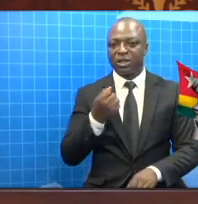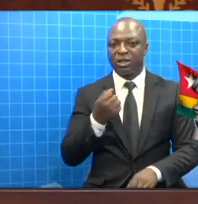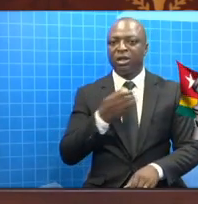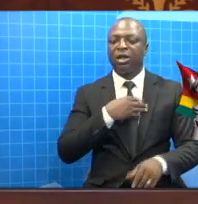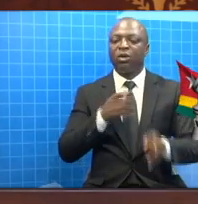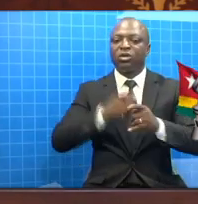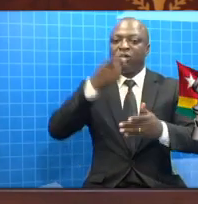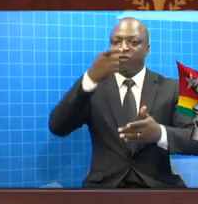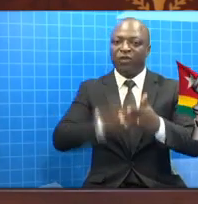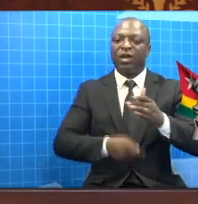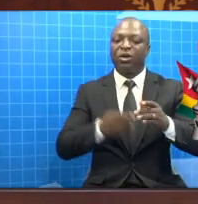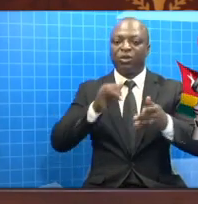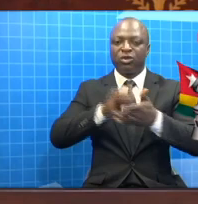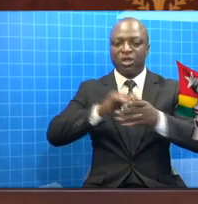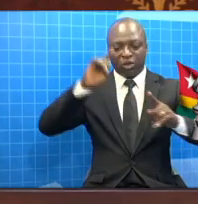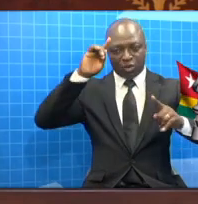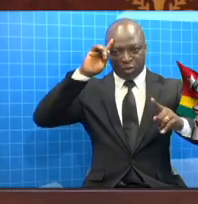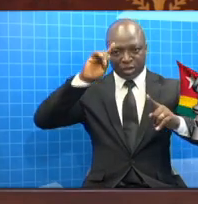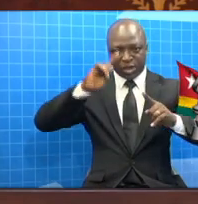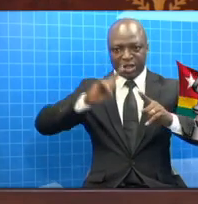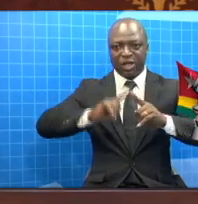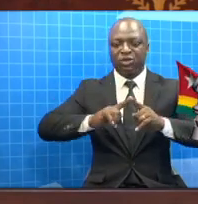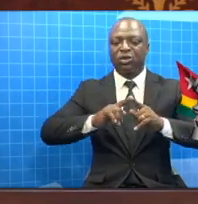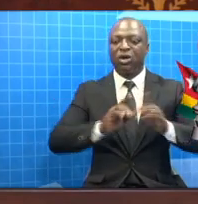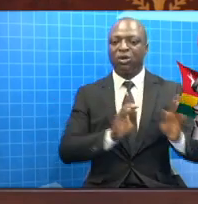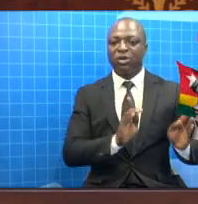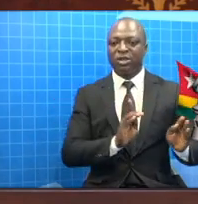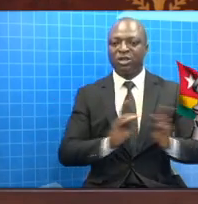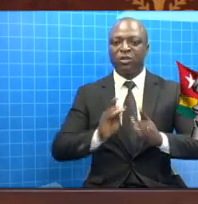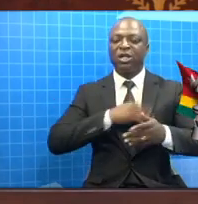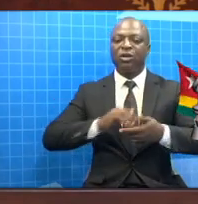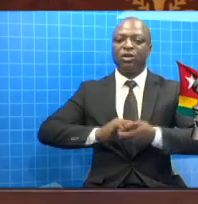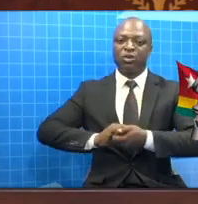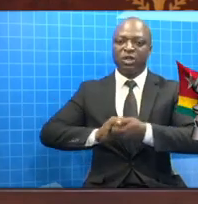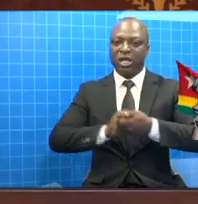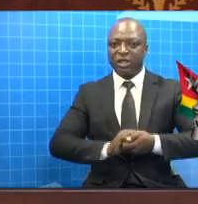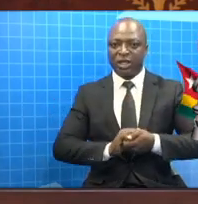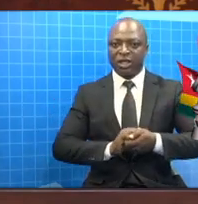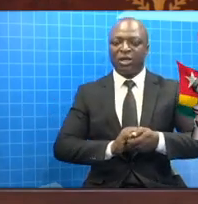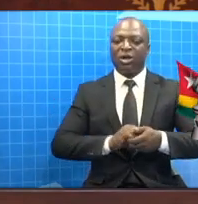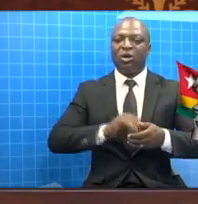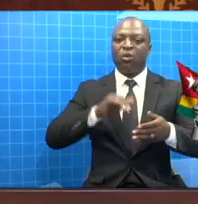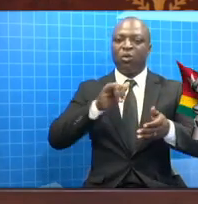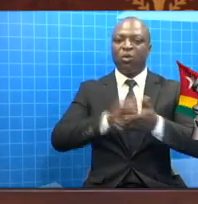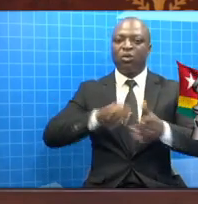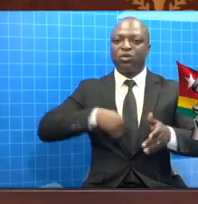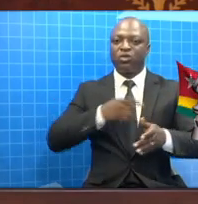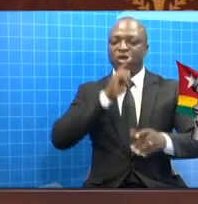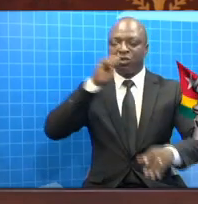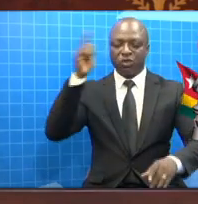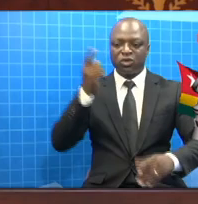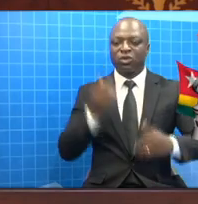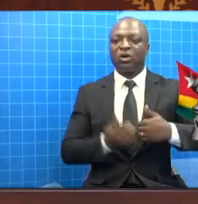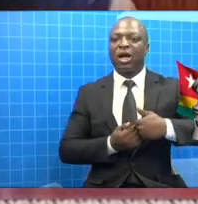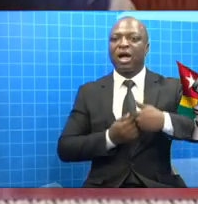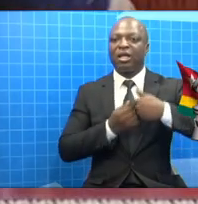aux valeurs de concertation, de discipline et de solidarité auxquelles nous sommes toujours